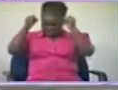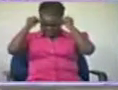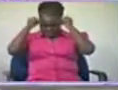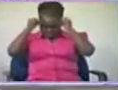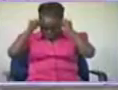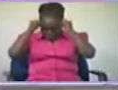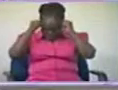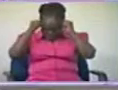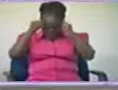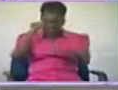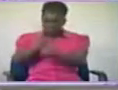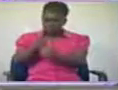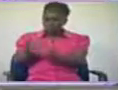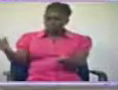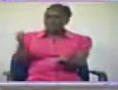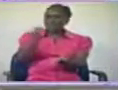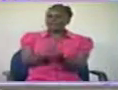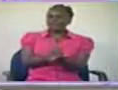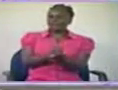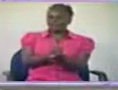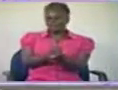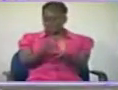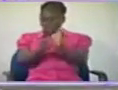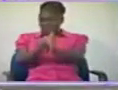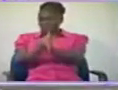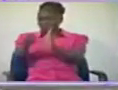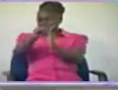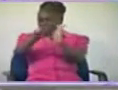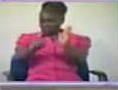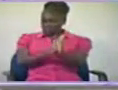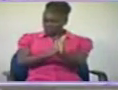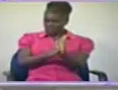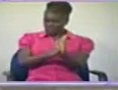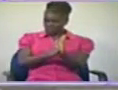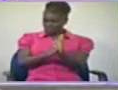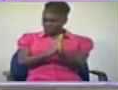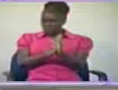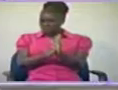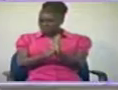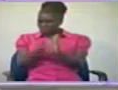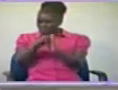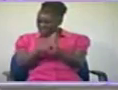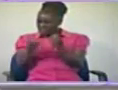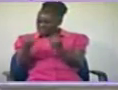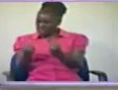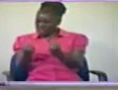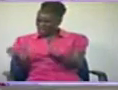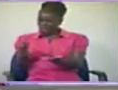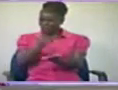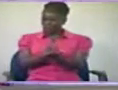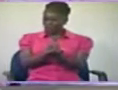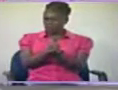tutawafanyia adaptation. Kama mahali kuna subject una tashishi kidogo, tutafanyia adaptation. Sasa hao ni watoto kama